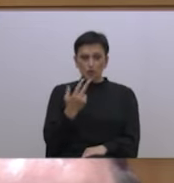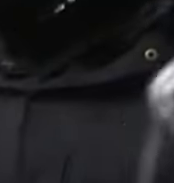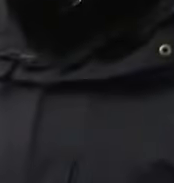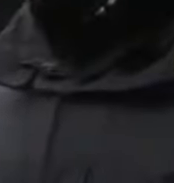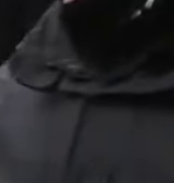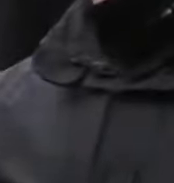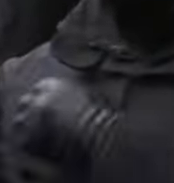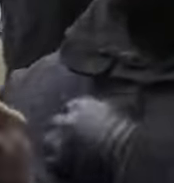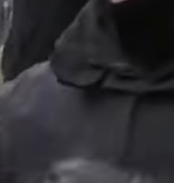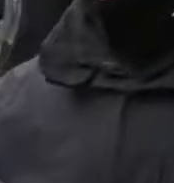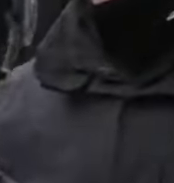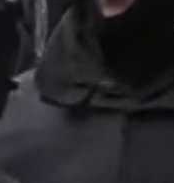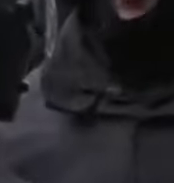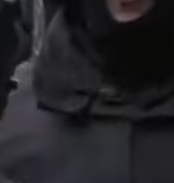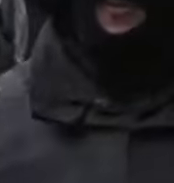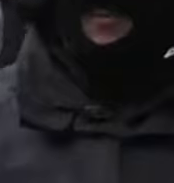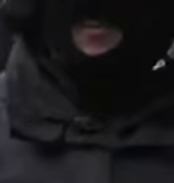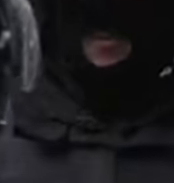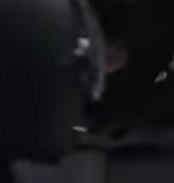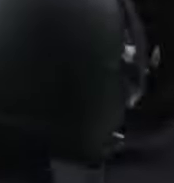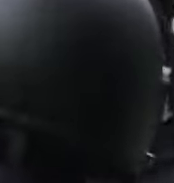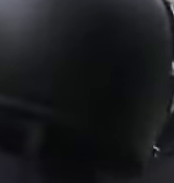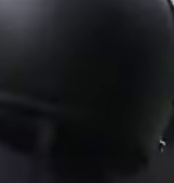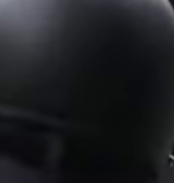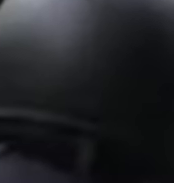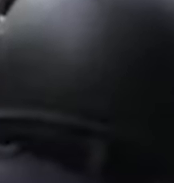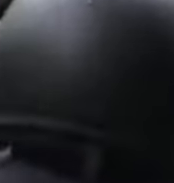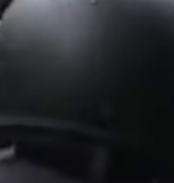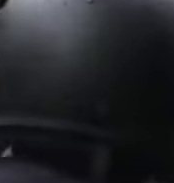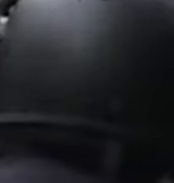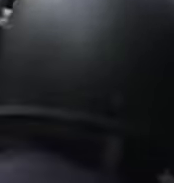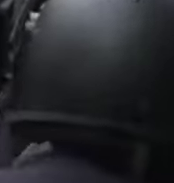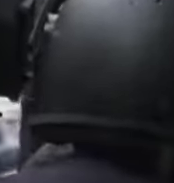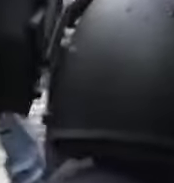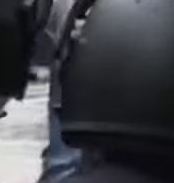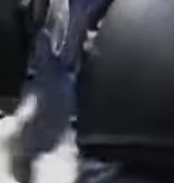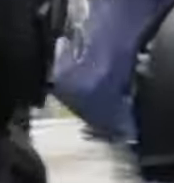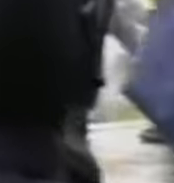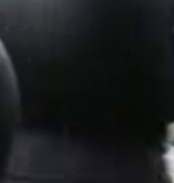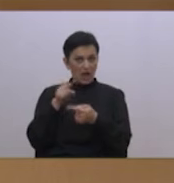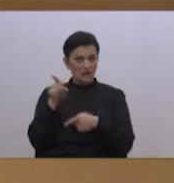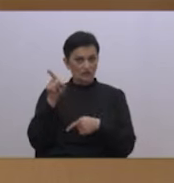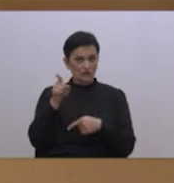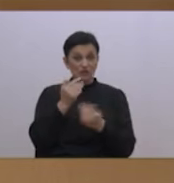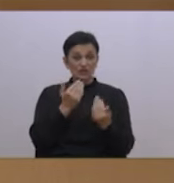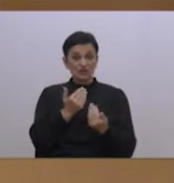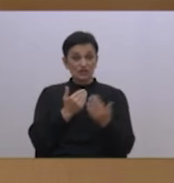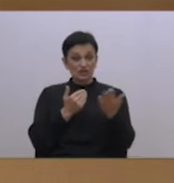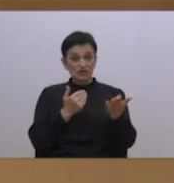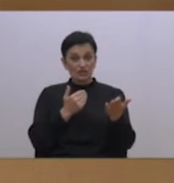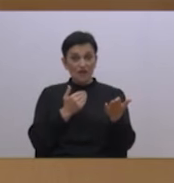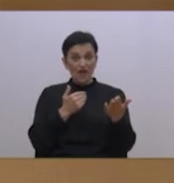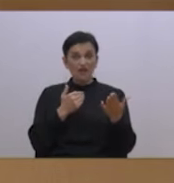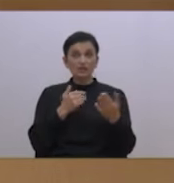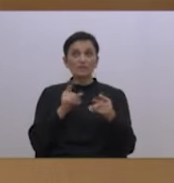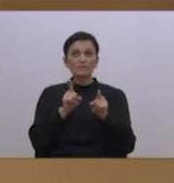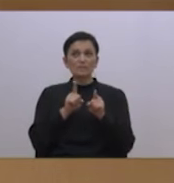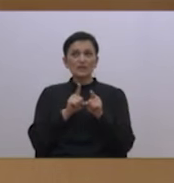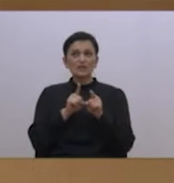საზოგადოებას. A oposição argumenta que a Geórgia ficará isolada da comunidade internacional. Ასუსტებს